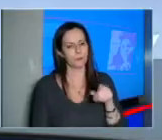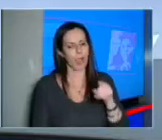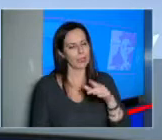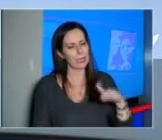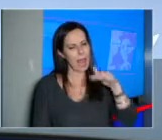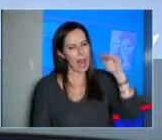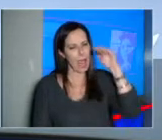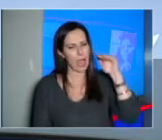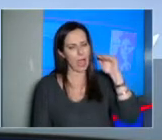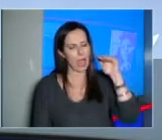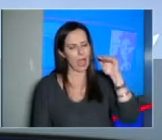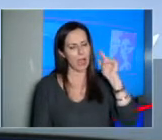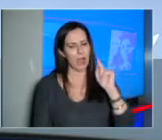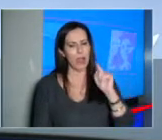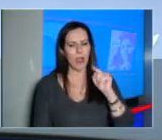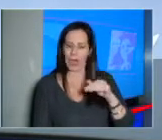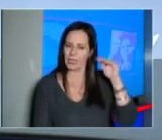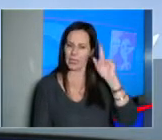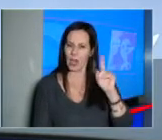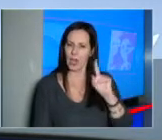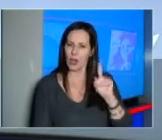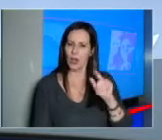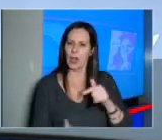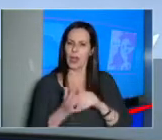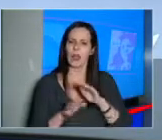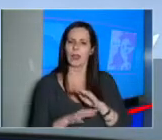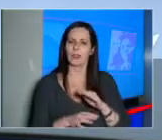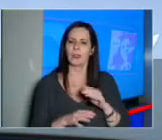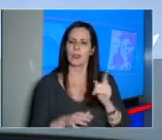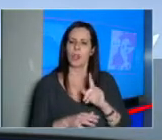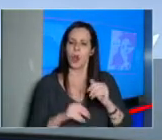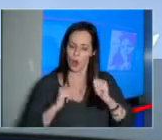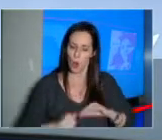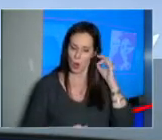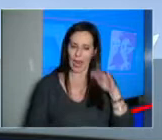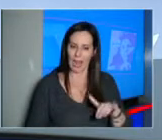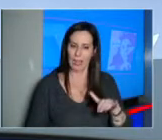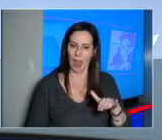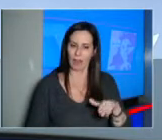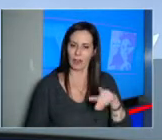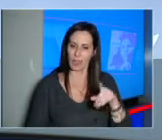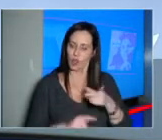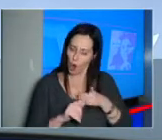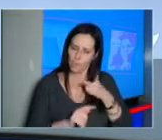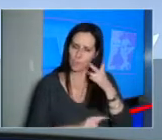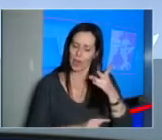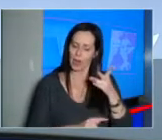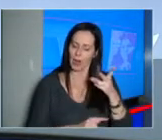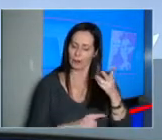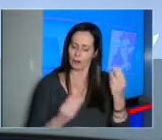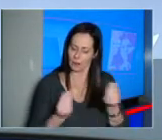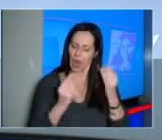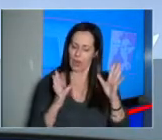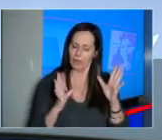גדלה והקורא גדל איתך, לא במסכת שכאילו רק, לא נוח לילדה הזאת. היא עוברת... טלטלות